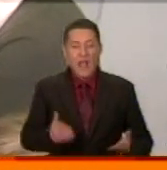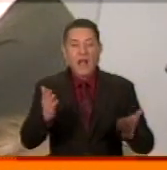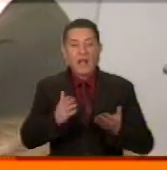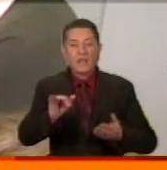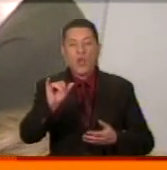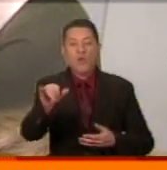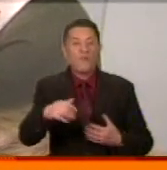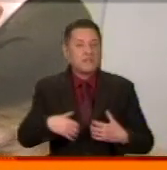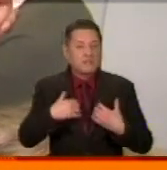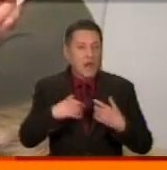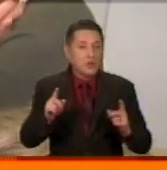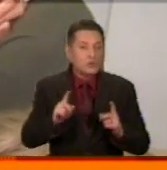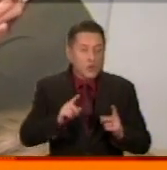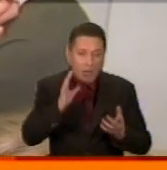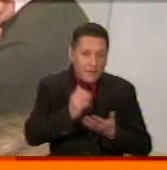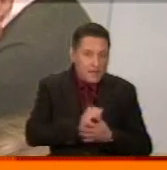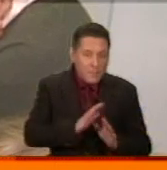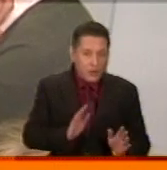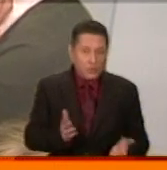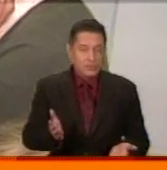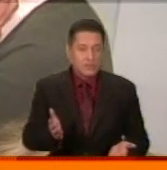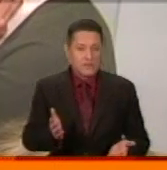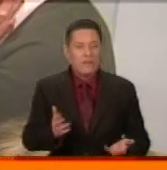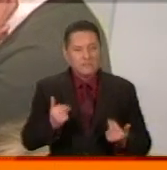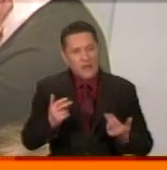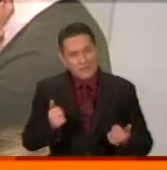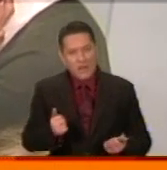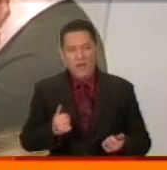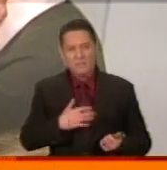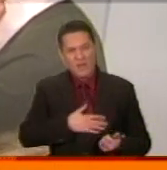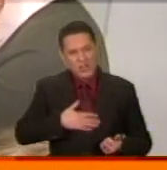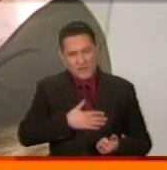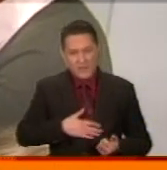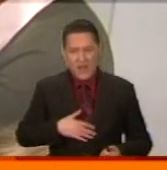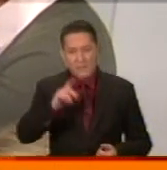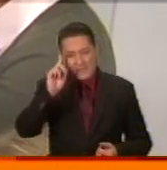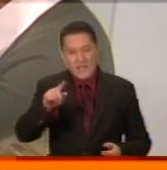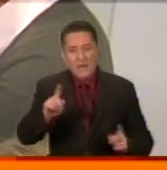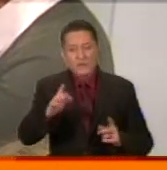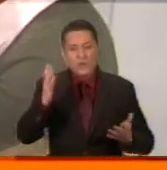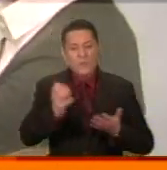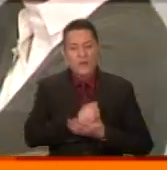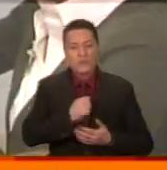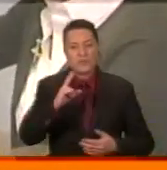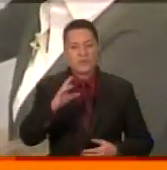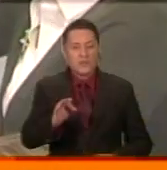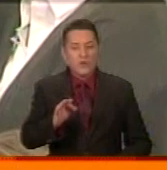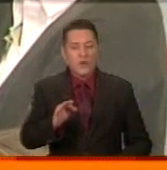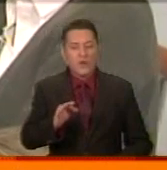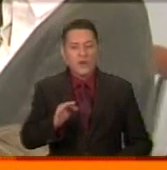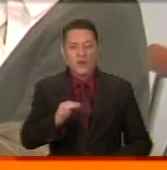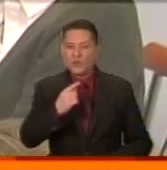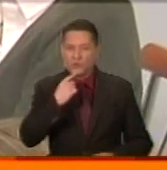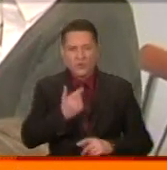здесь? Что что-то не получится? Нет, да, нет. Да, да. Можно. Я знаю, что получится, но... Это зависит